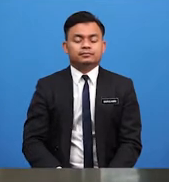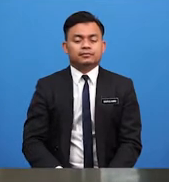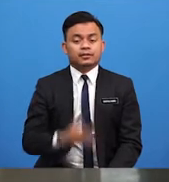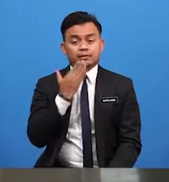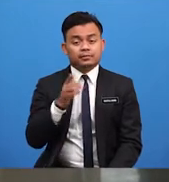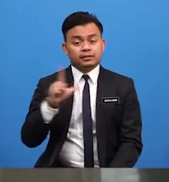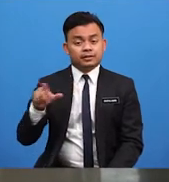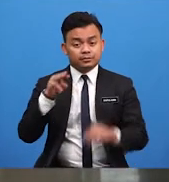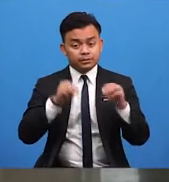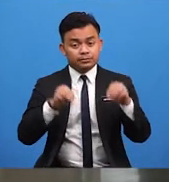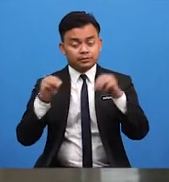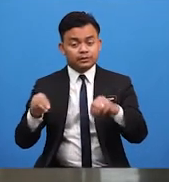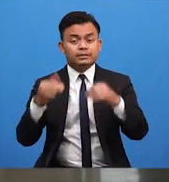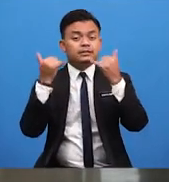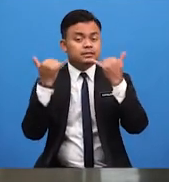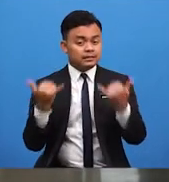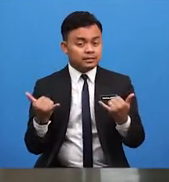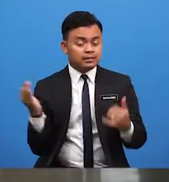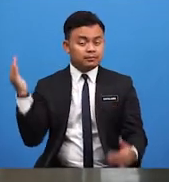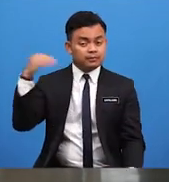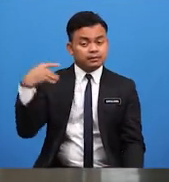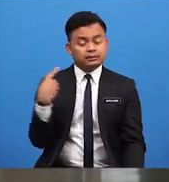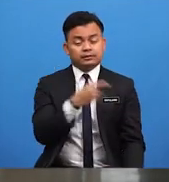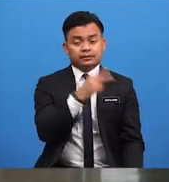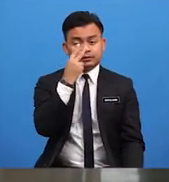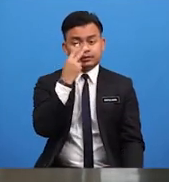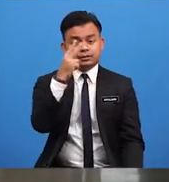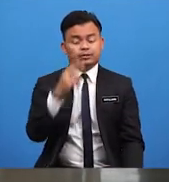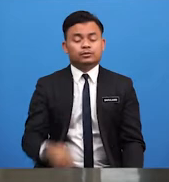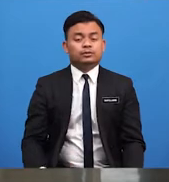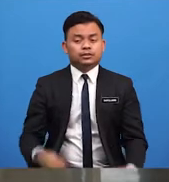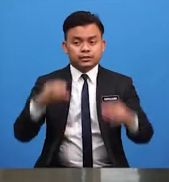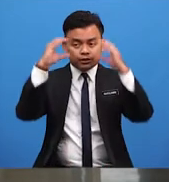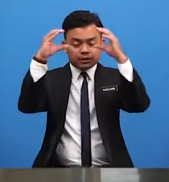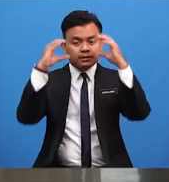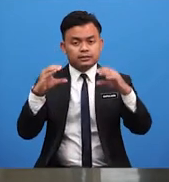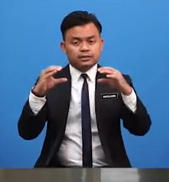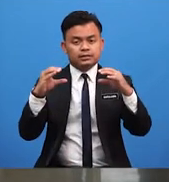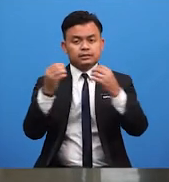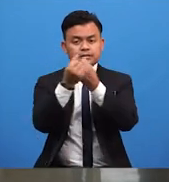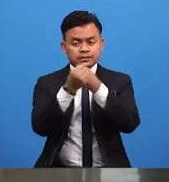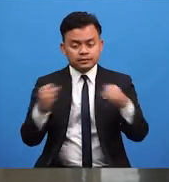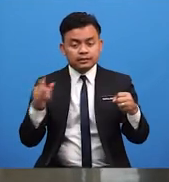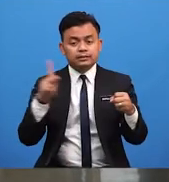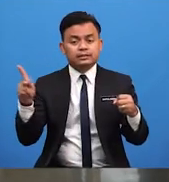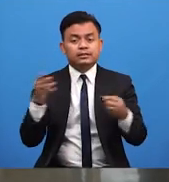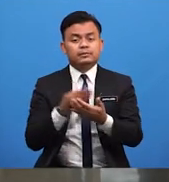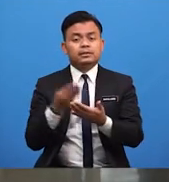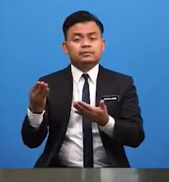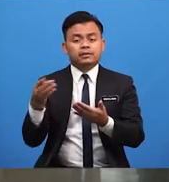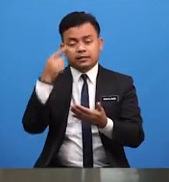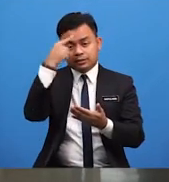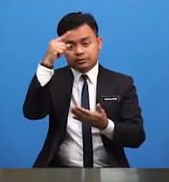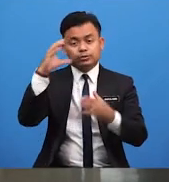Baiklah murid-murid, sekarang mari kita lihat pula cara-cara menyediakan bahan-bahan